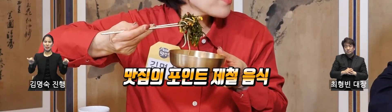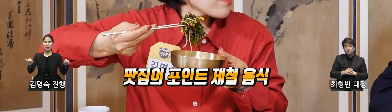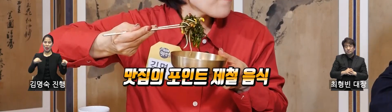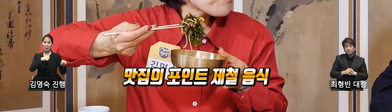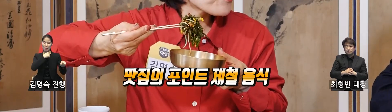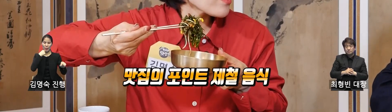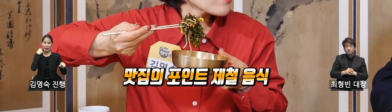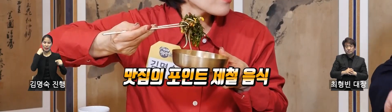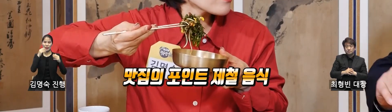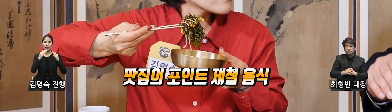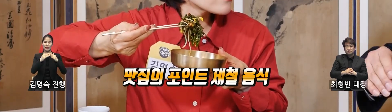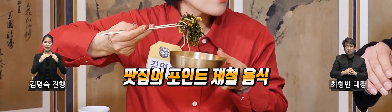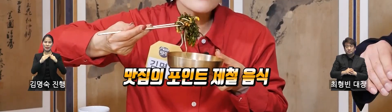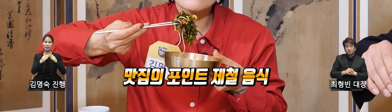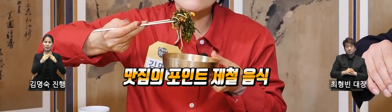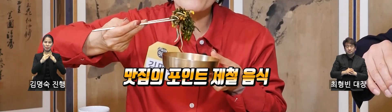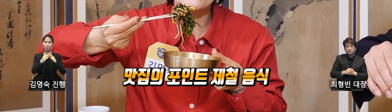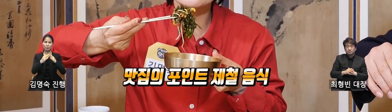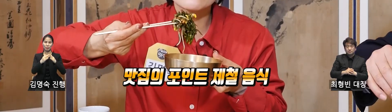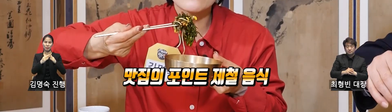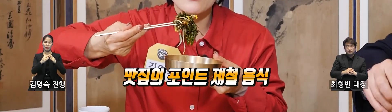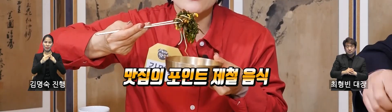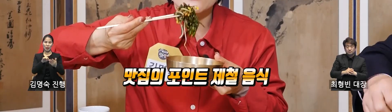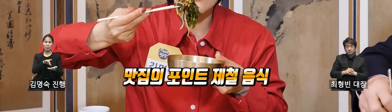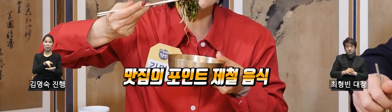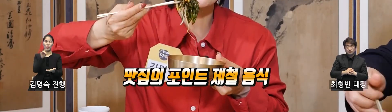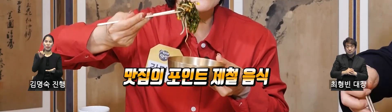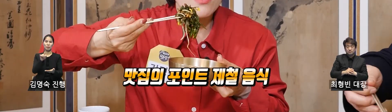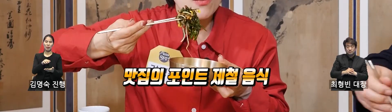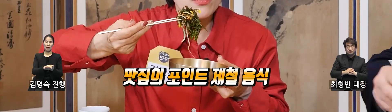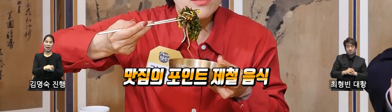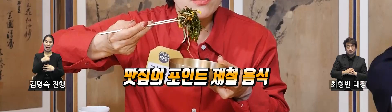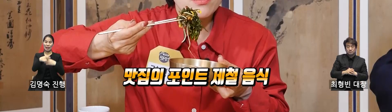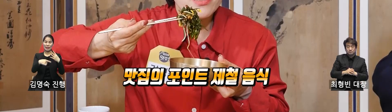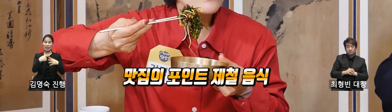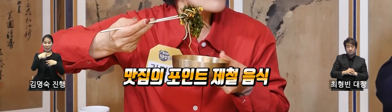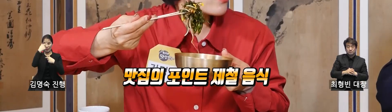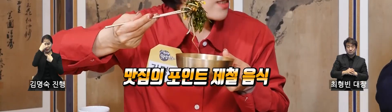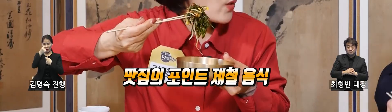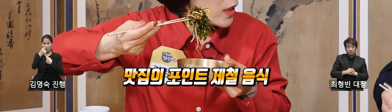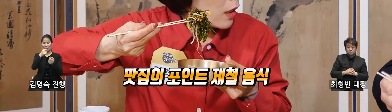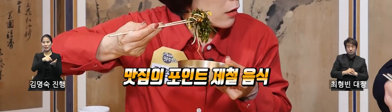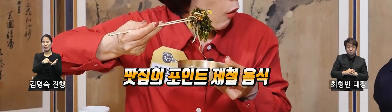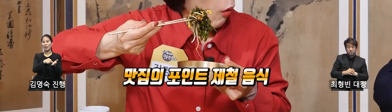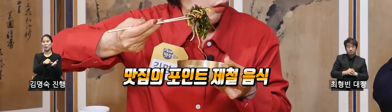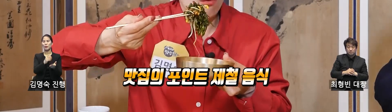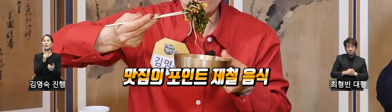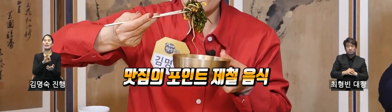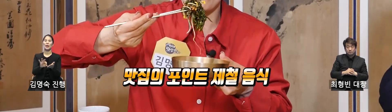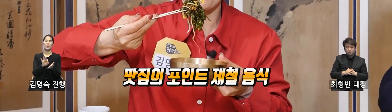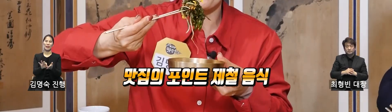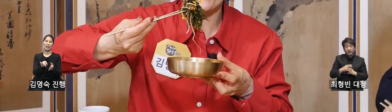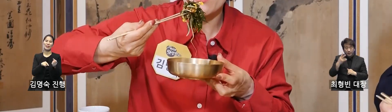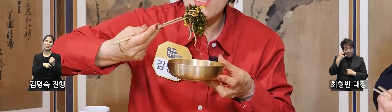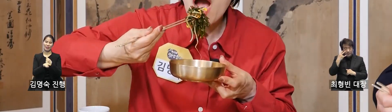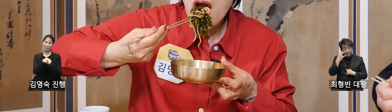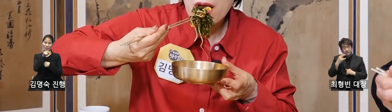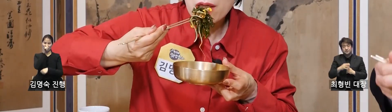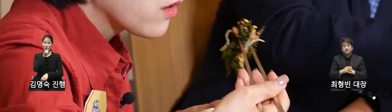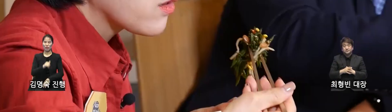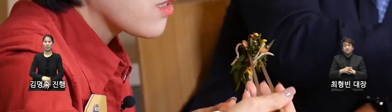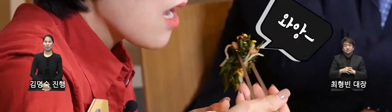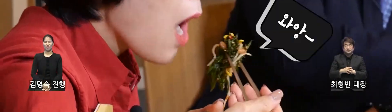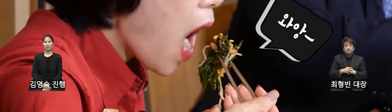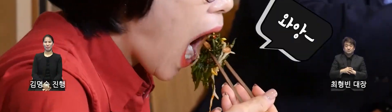맛집에 제 2의 포인트가 제철에 나오는 재료들을 사용한다는 것 때문에 예